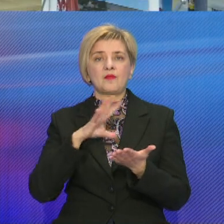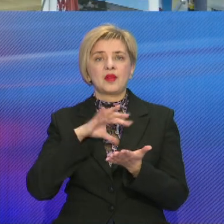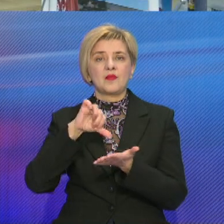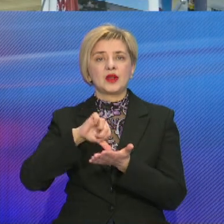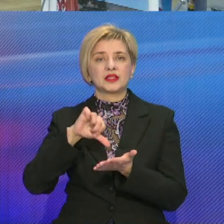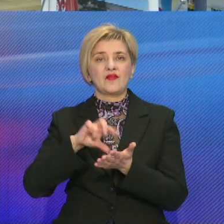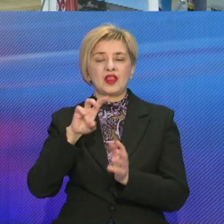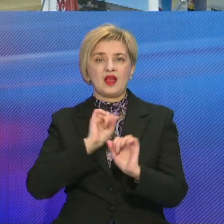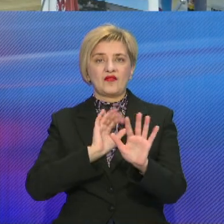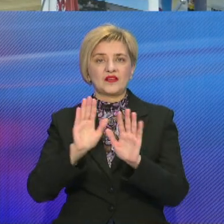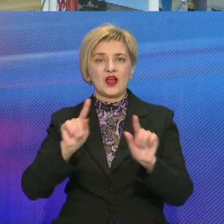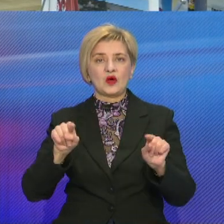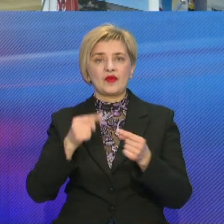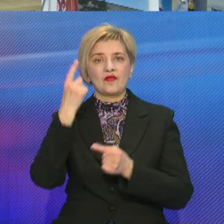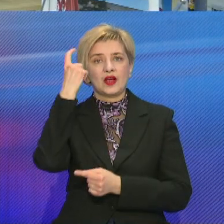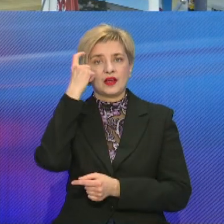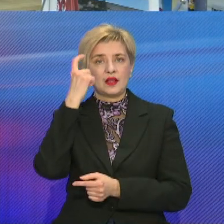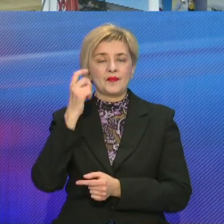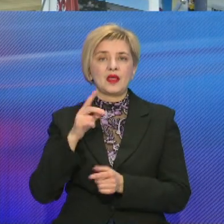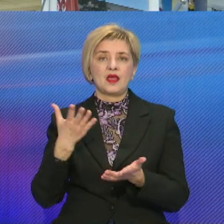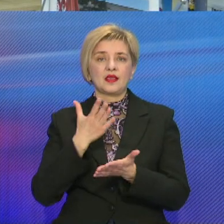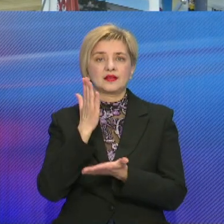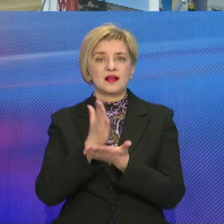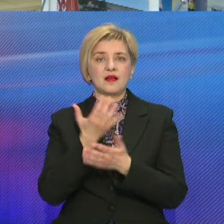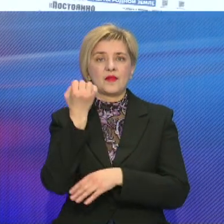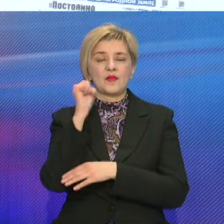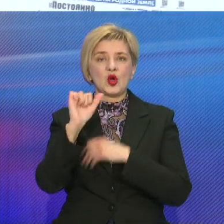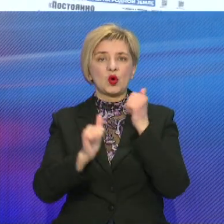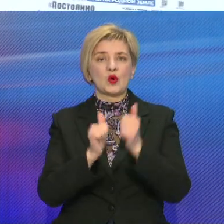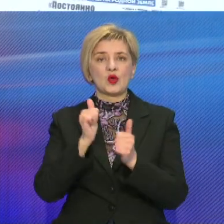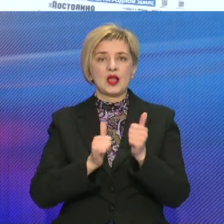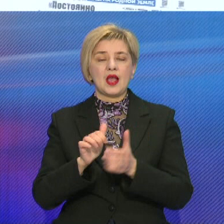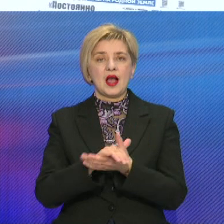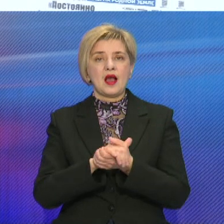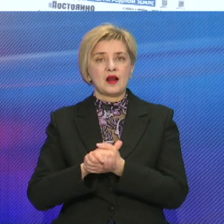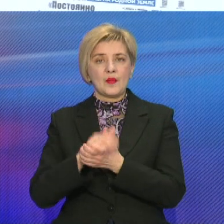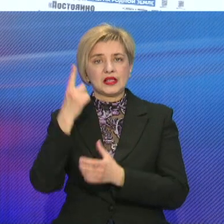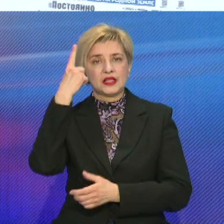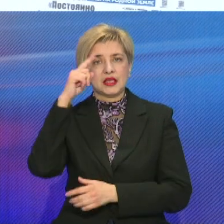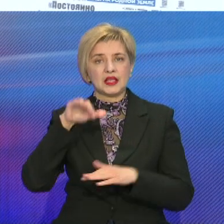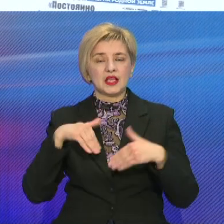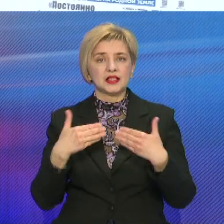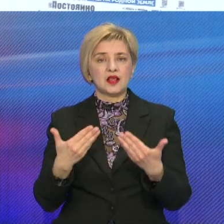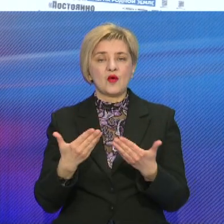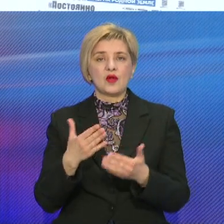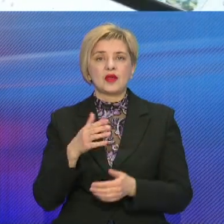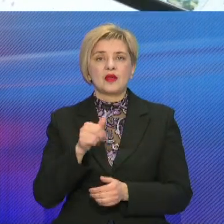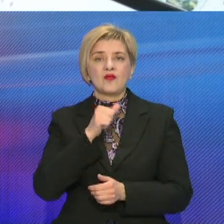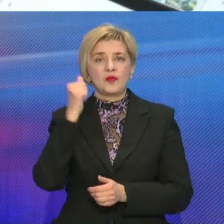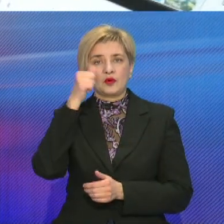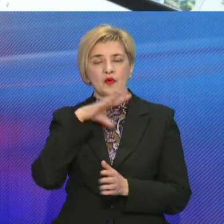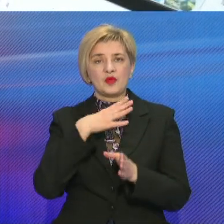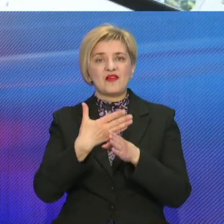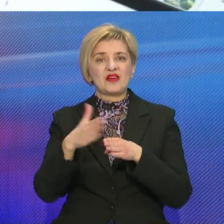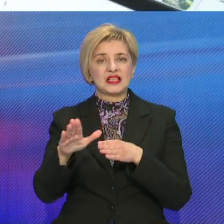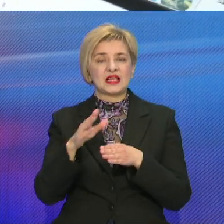выставе, организованной у облвыканкаме, которые стали переможцами конкурсу громадянских инициатив. На их летать было выделено 300